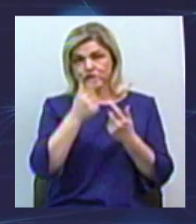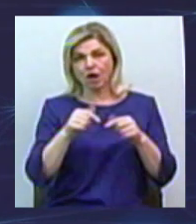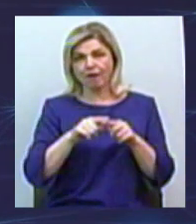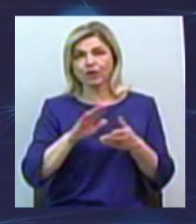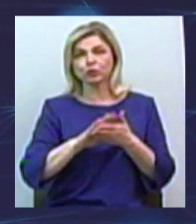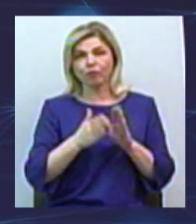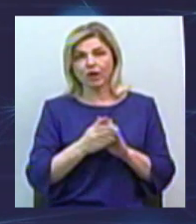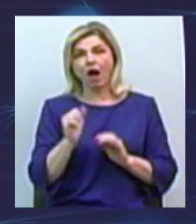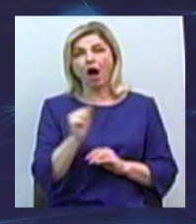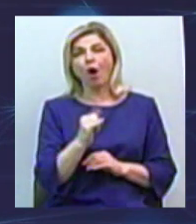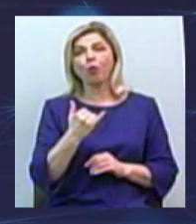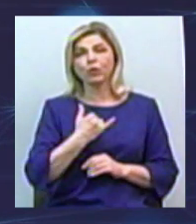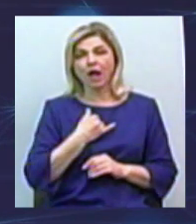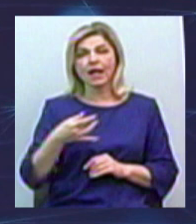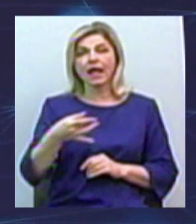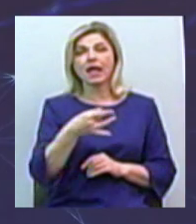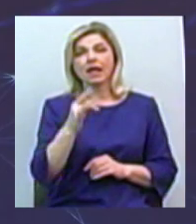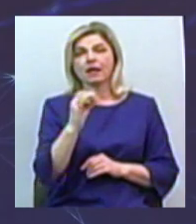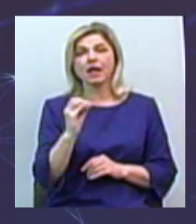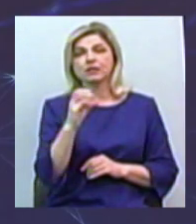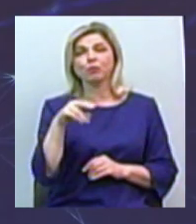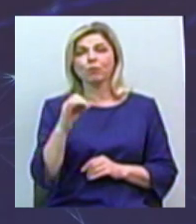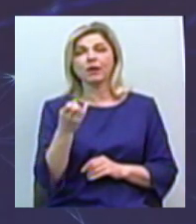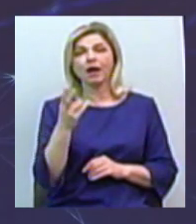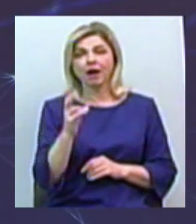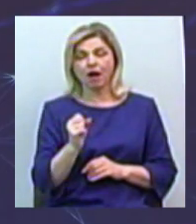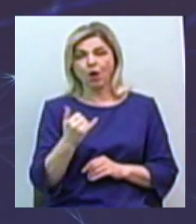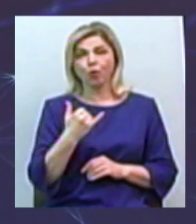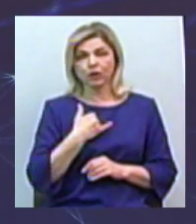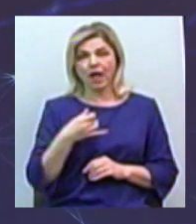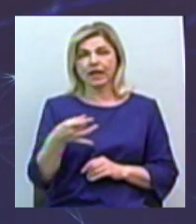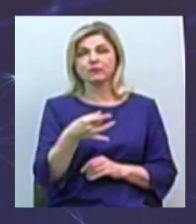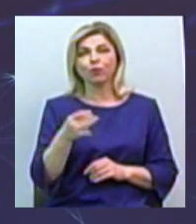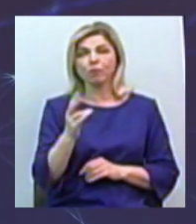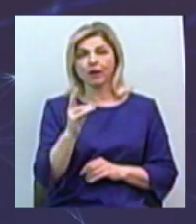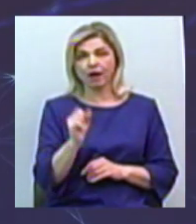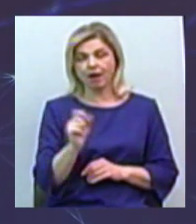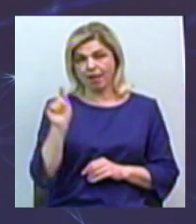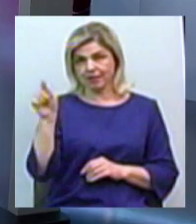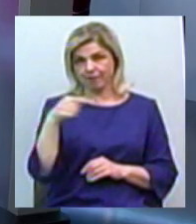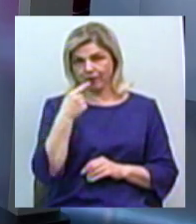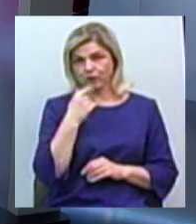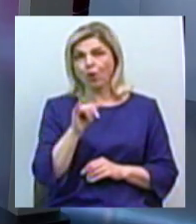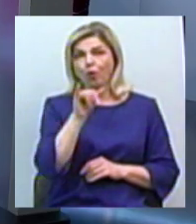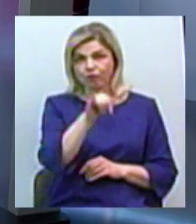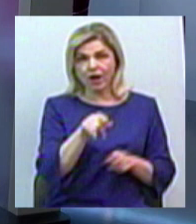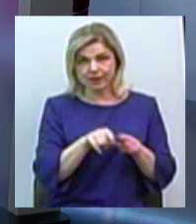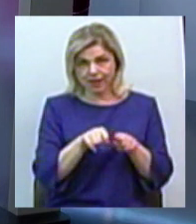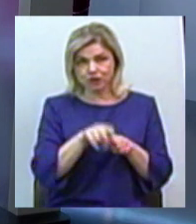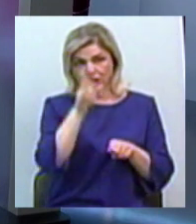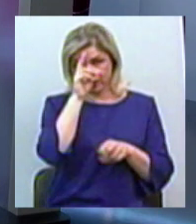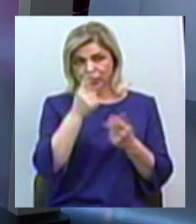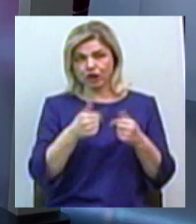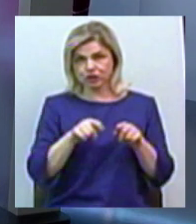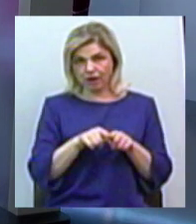нас республіка, це держава у Скоропадського, а у нас республіка. Там кажуть, так у вас теж держава, це